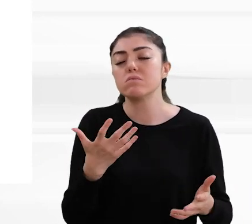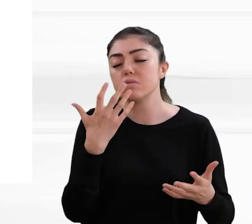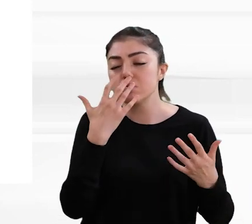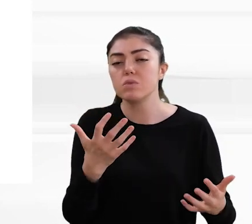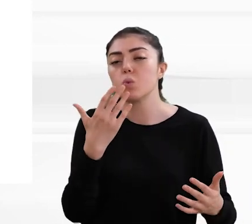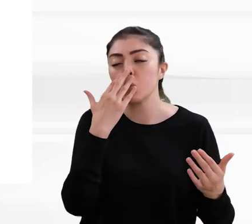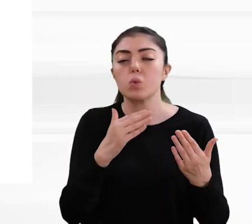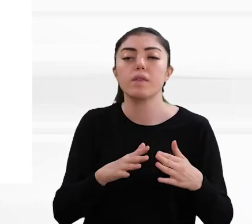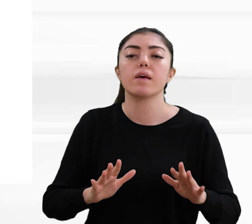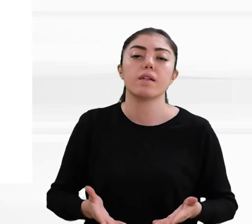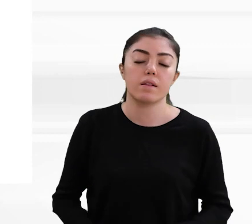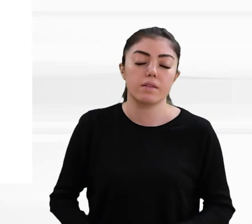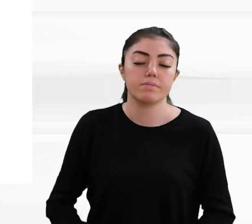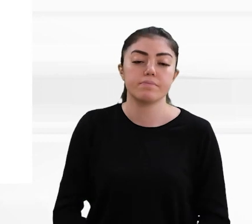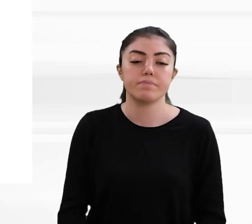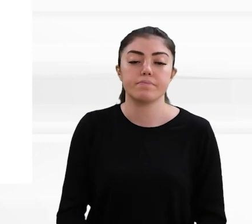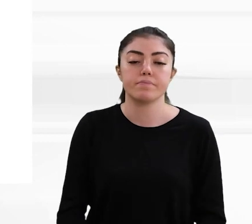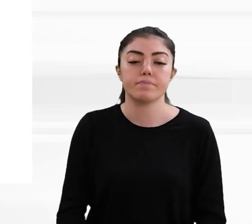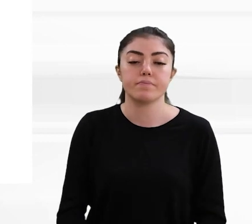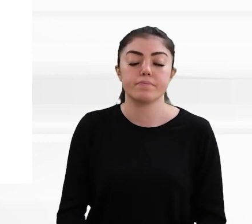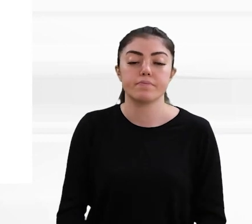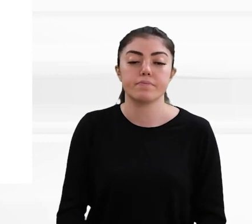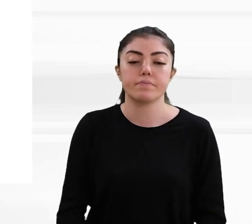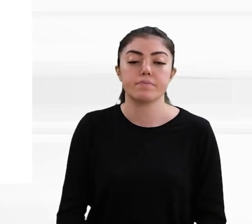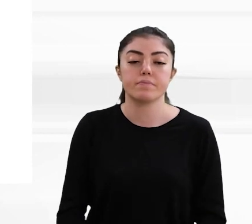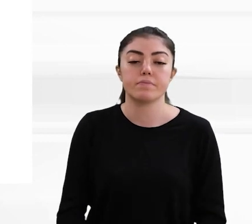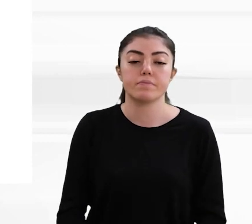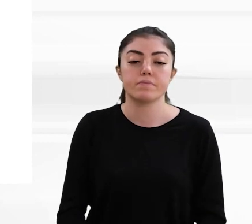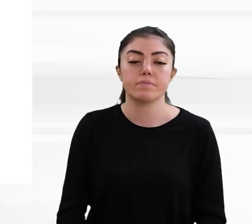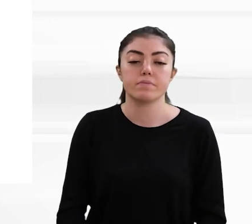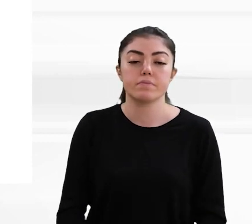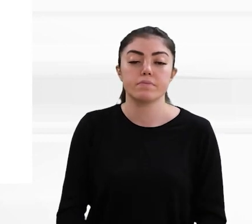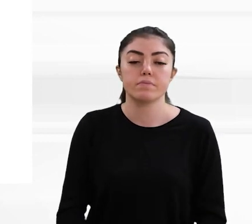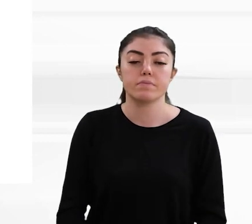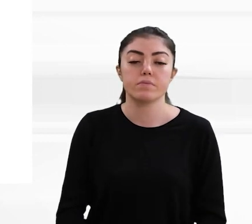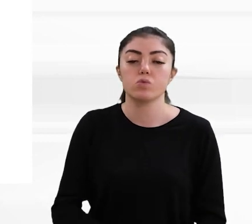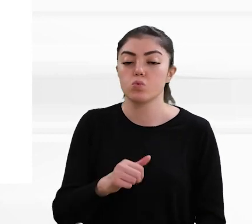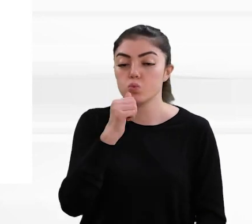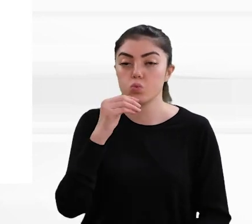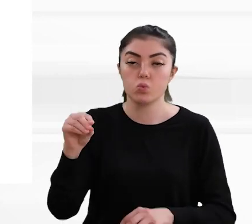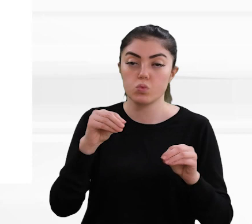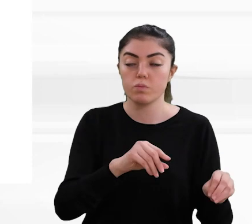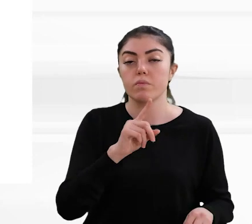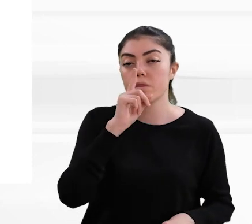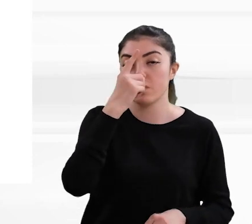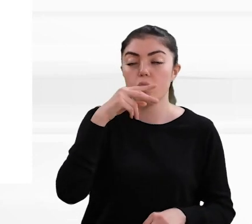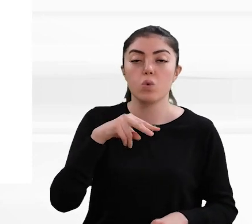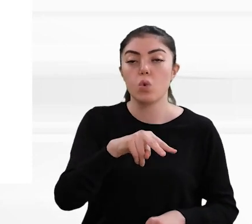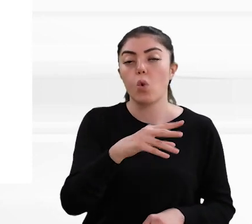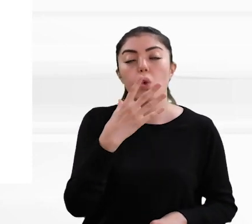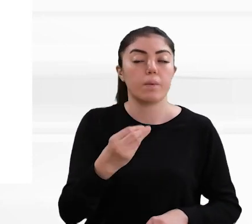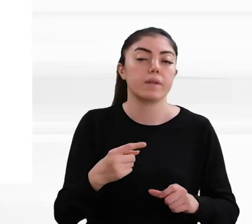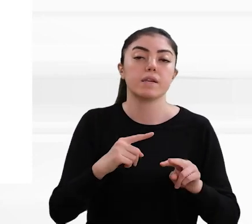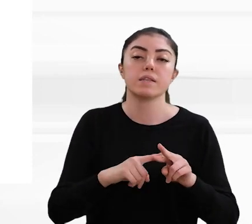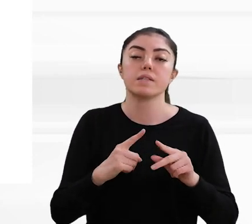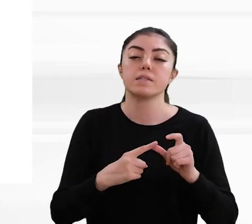taşmasını görmüyoruz Cem kız slaym içinde suyun taşınması Tek Tek yönlü olarak gerçekleşir